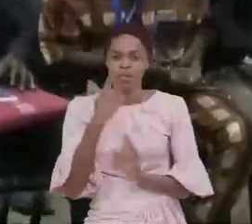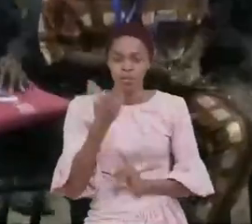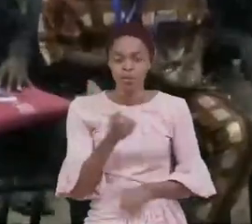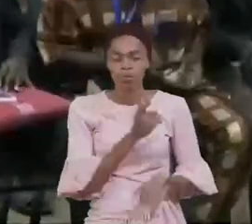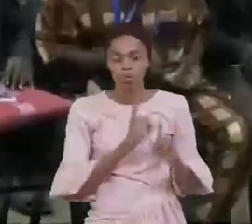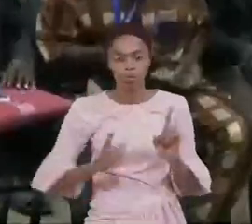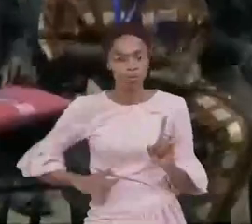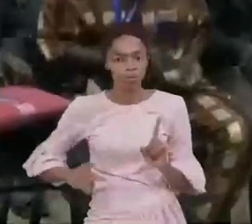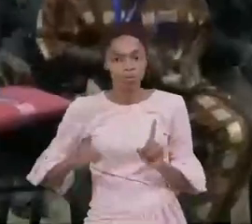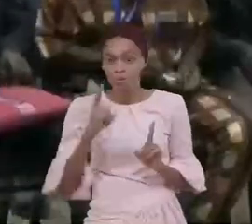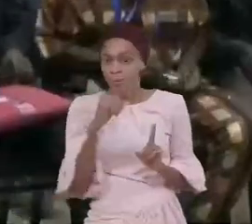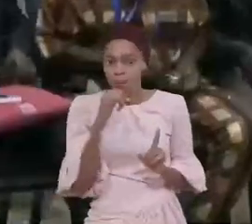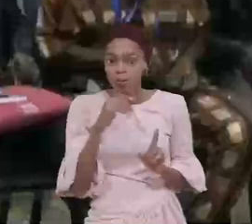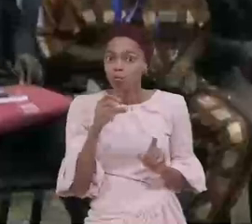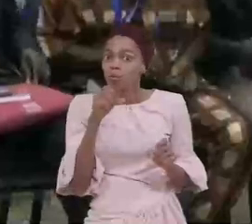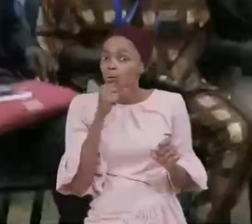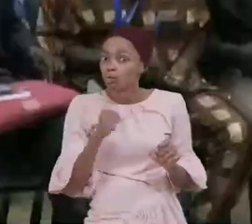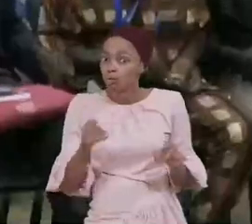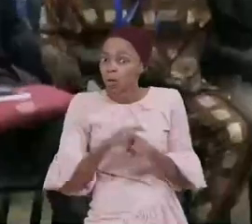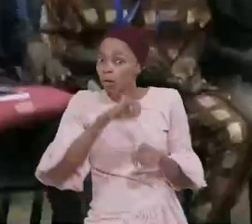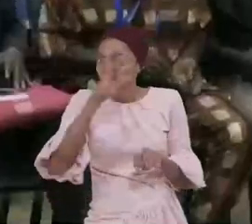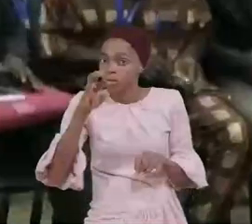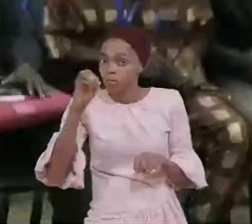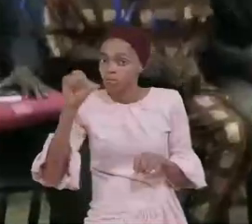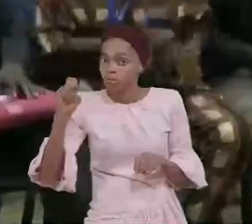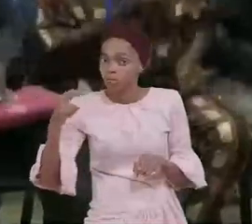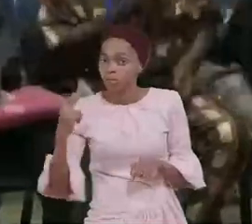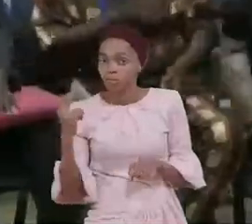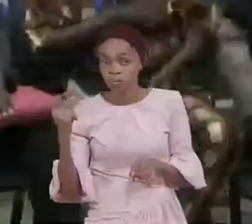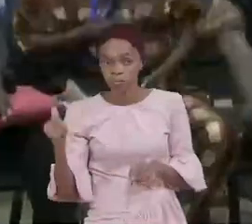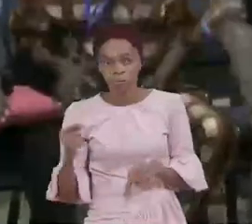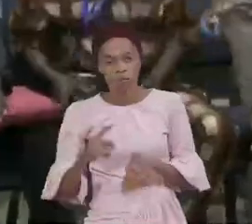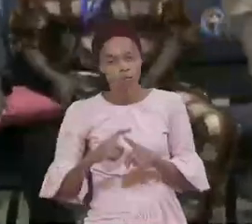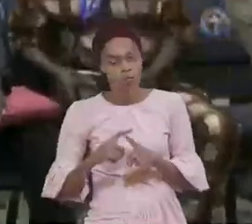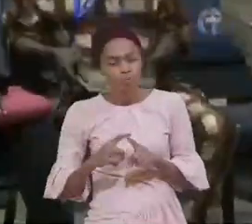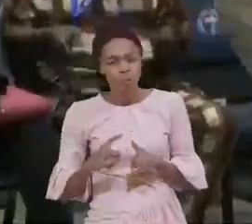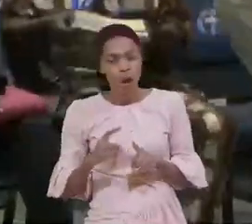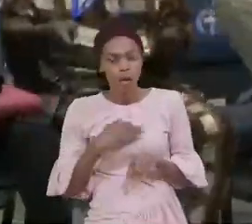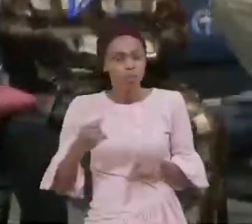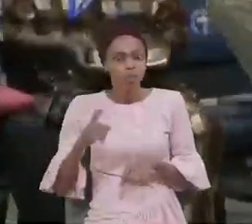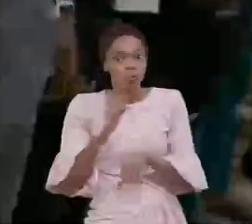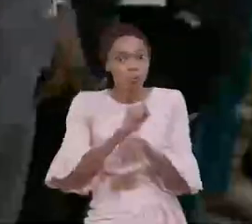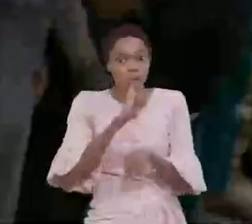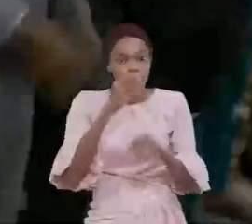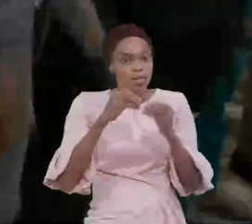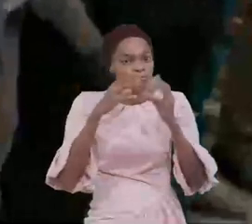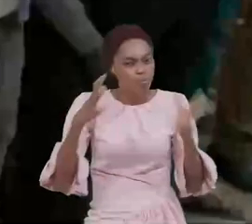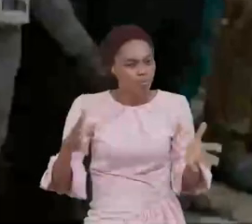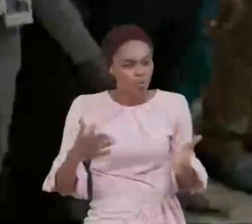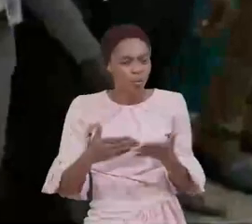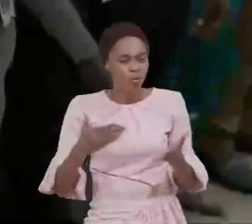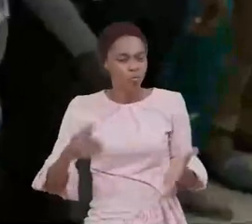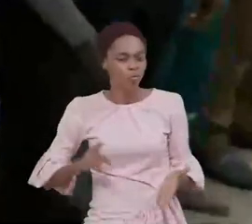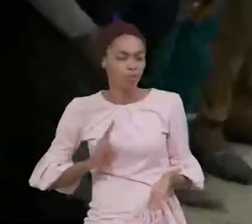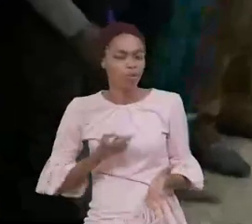prière. Nous ne sommes pas autant vieux que Josué et encore le travail